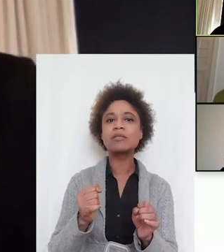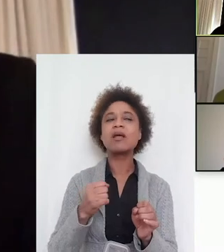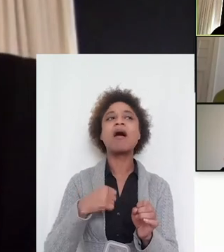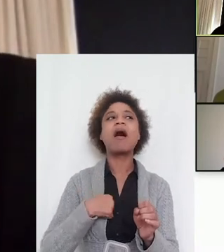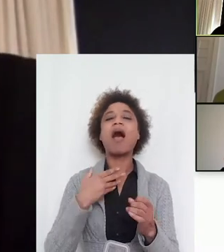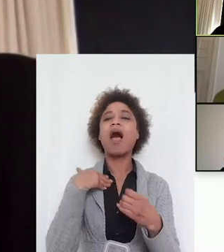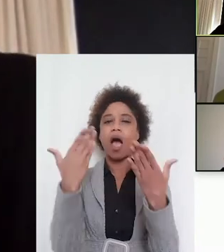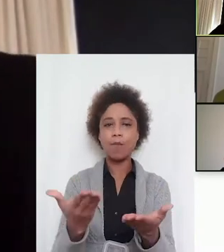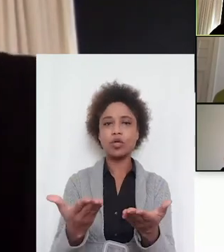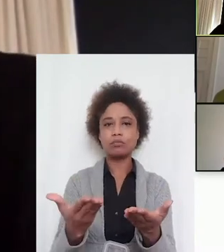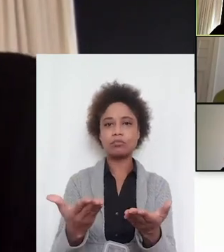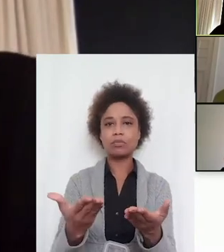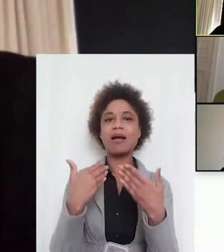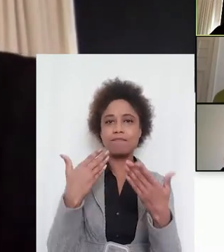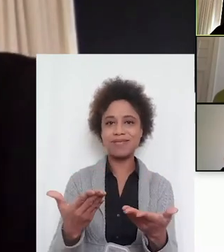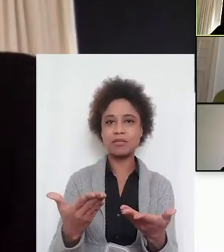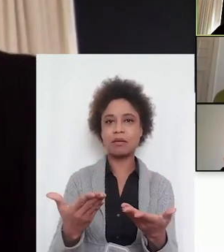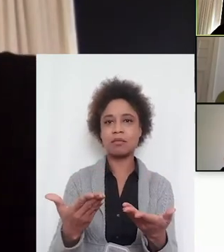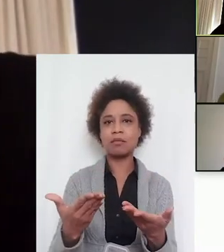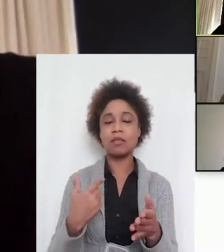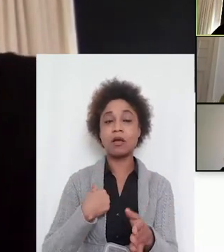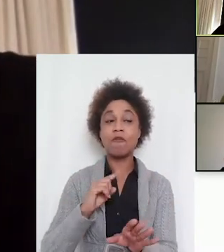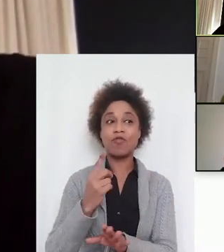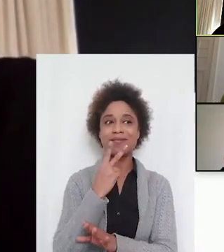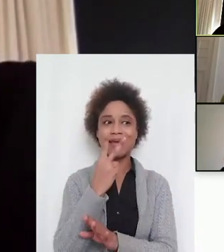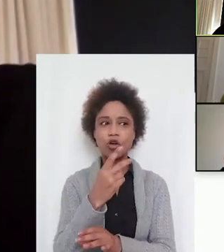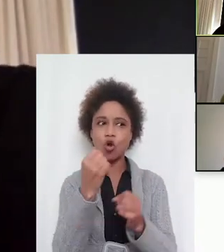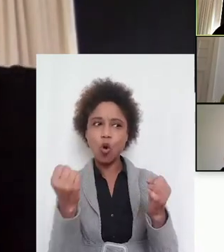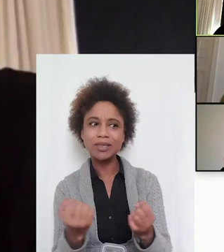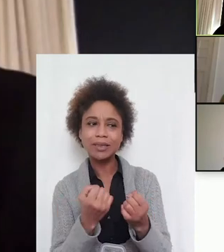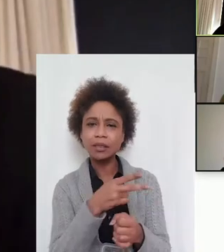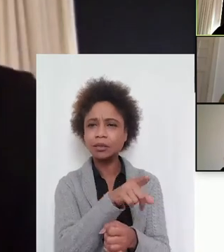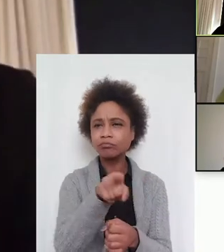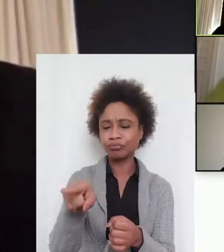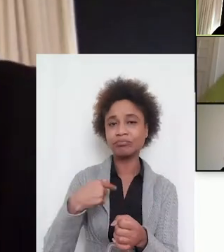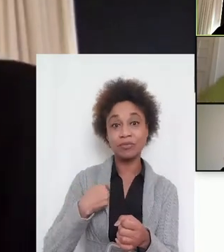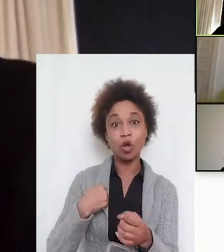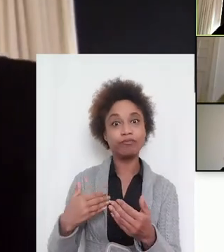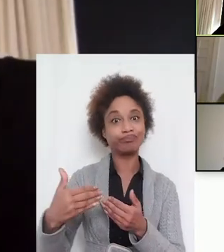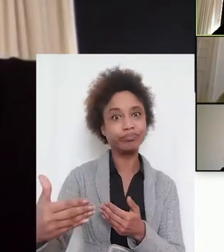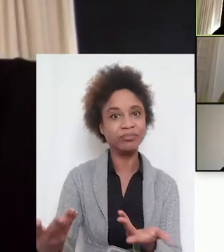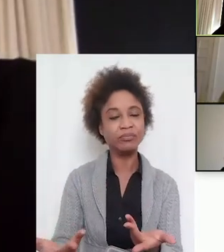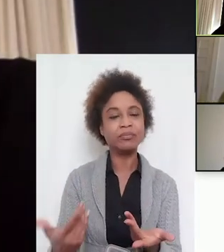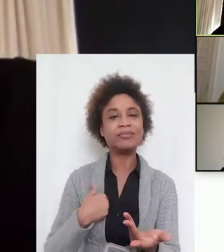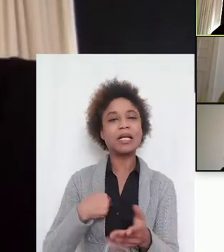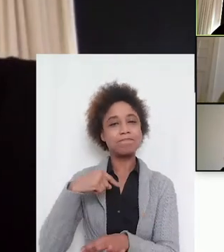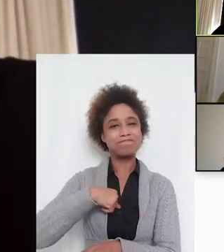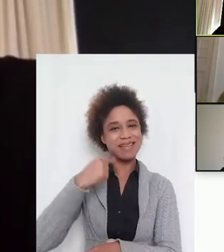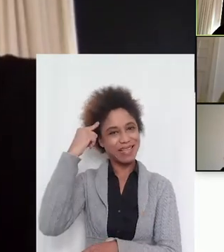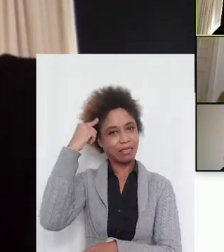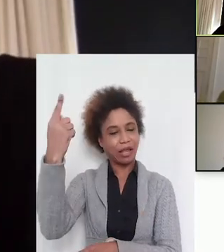En kijk daarin gewoon vooral ook naar organisaties om je heen die hier wel in vooruit lopen. En naar mijn idee maak